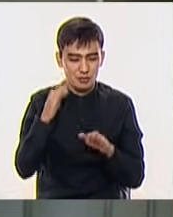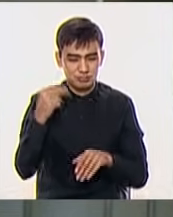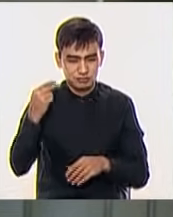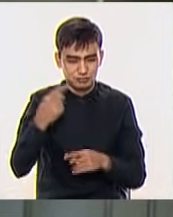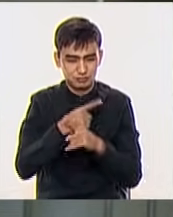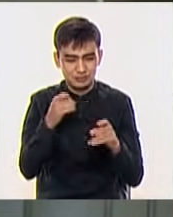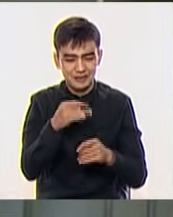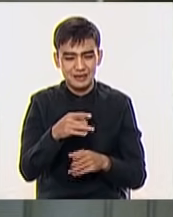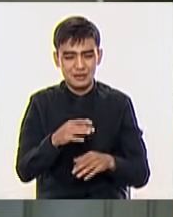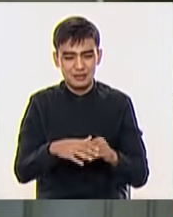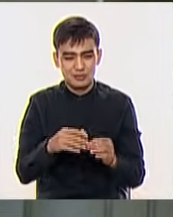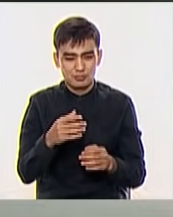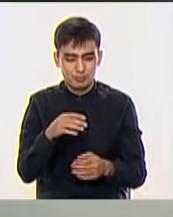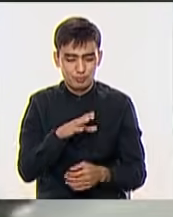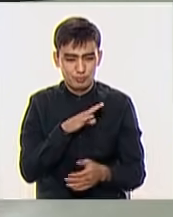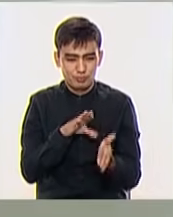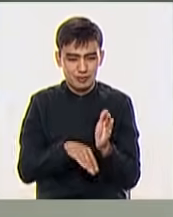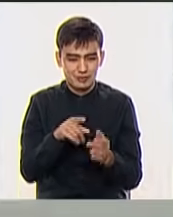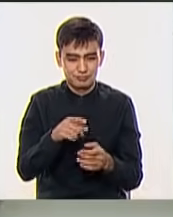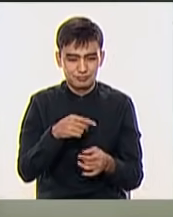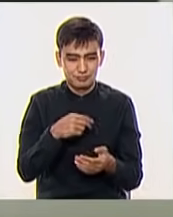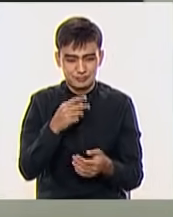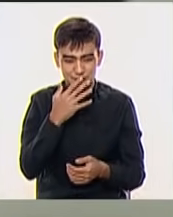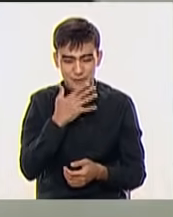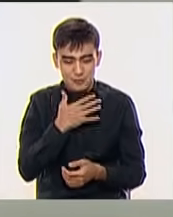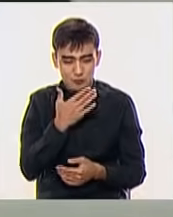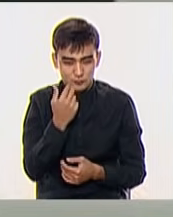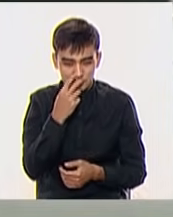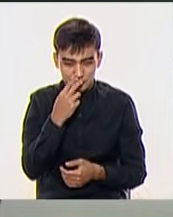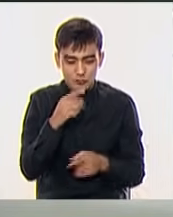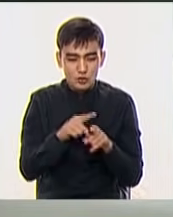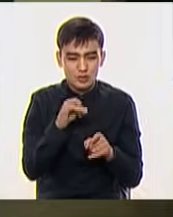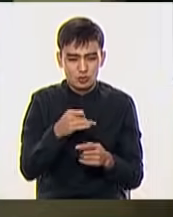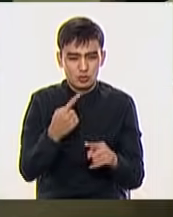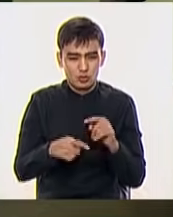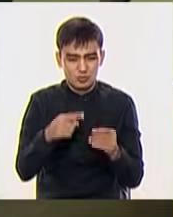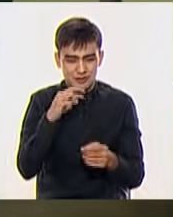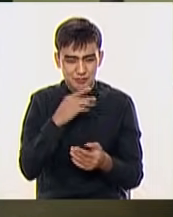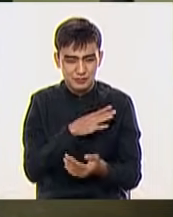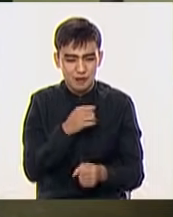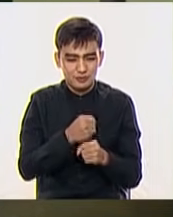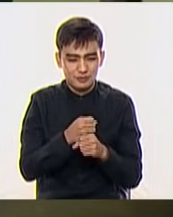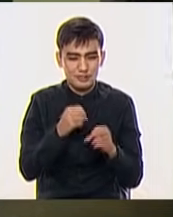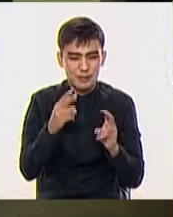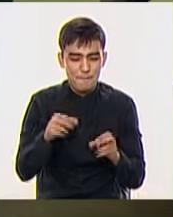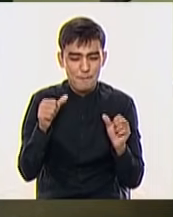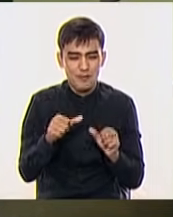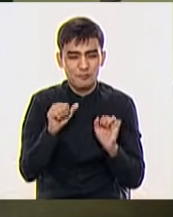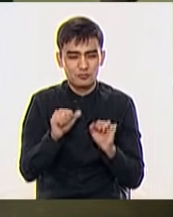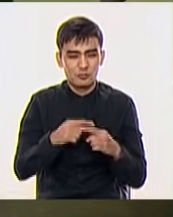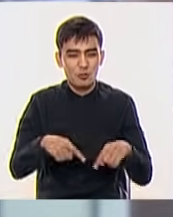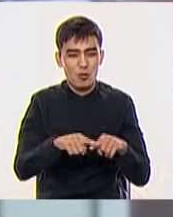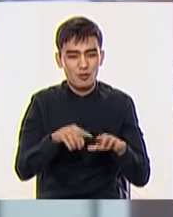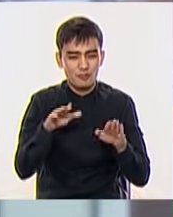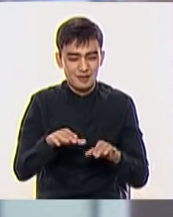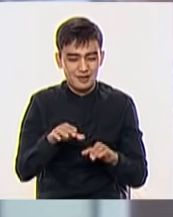тревогу, так как жидкость была без специфического запаха и другой консистенции. Сейчас этим делом занимаются правоохранительные органы, а